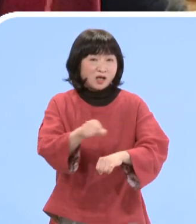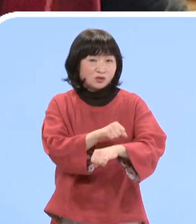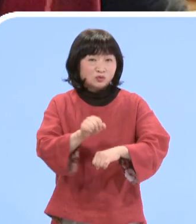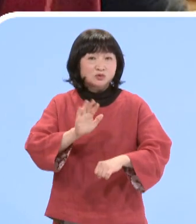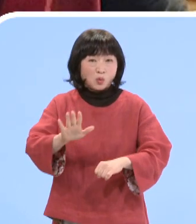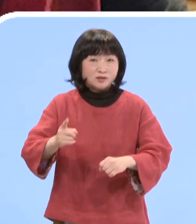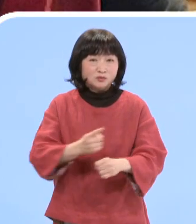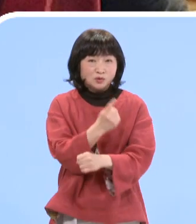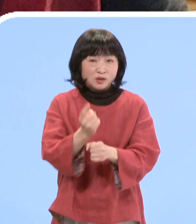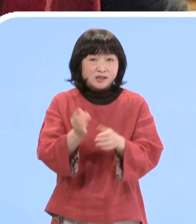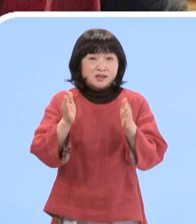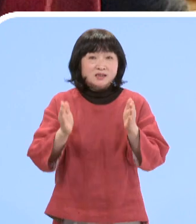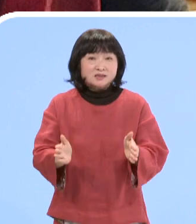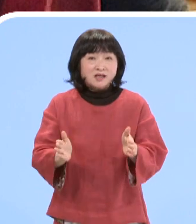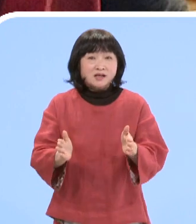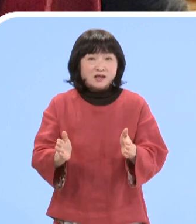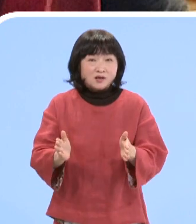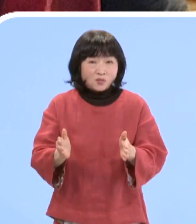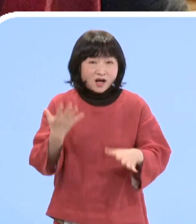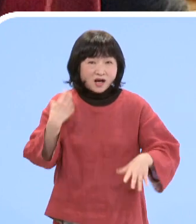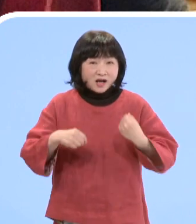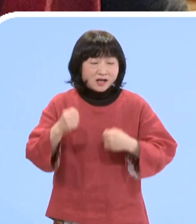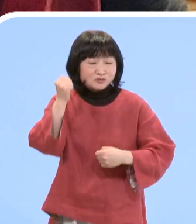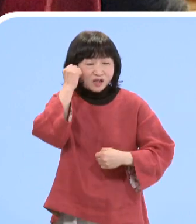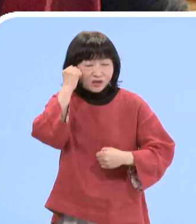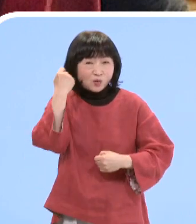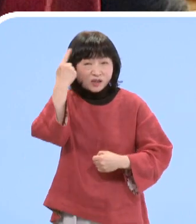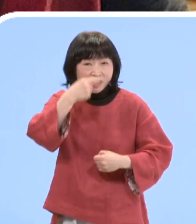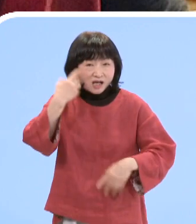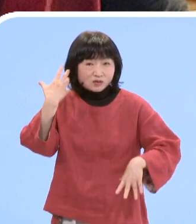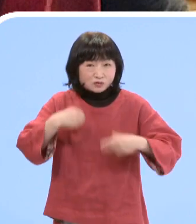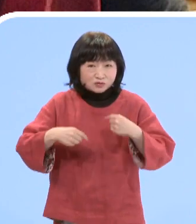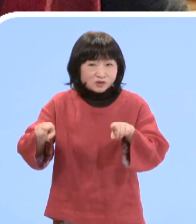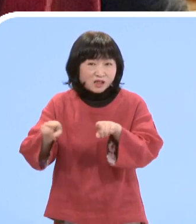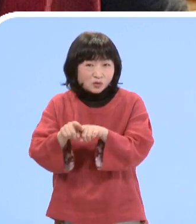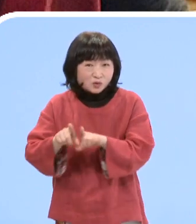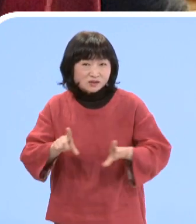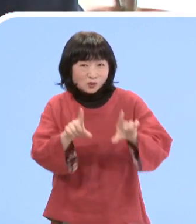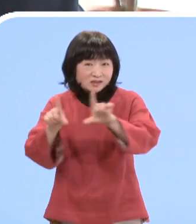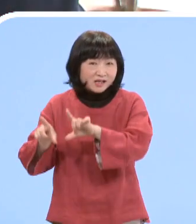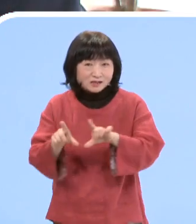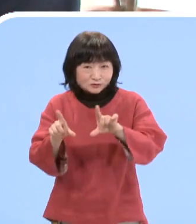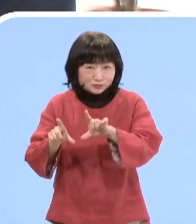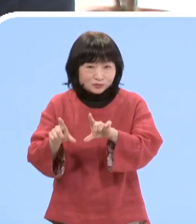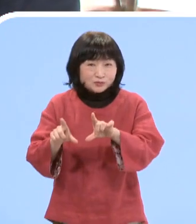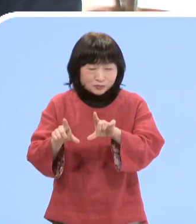年間は必ず学生寮で留学生と一緒に生活させる、で授業は英語です